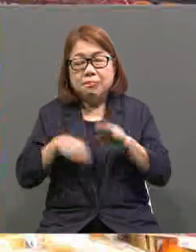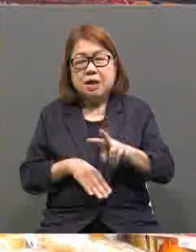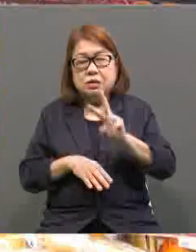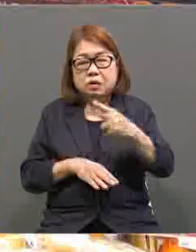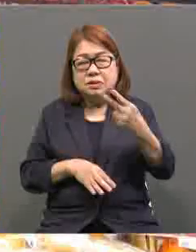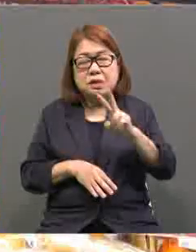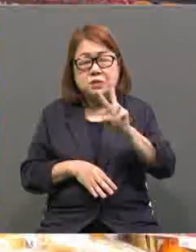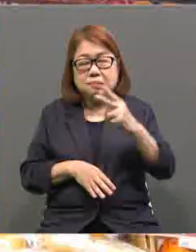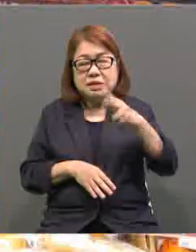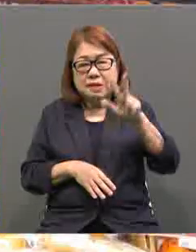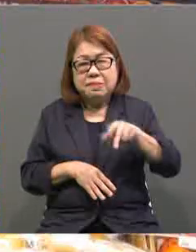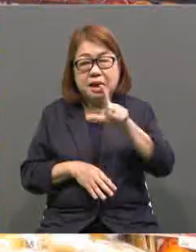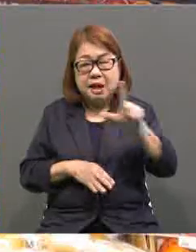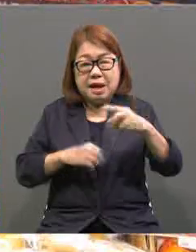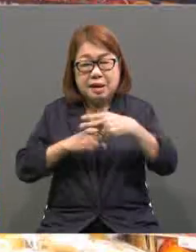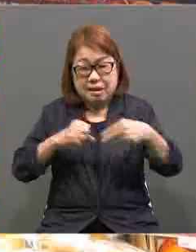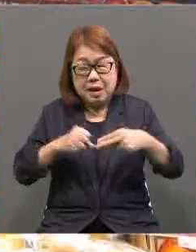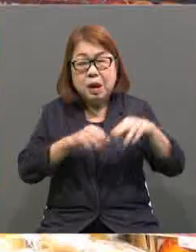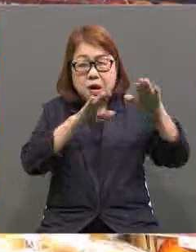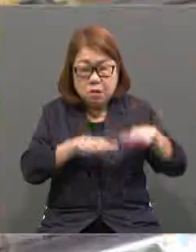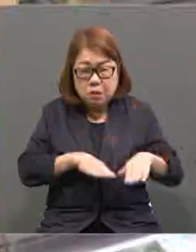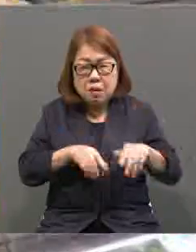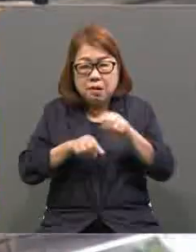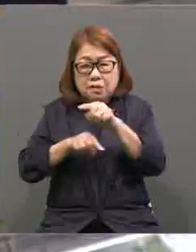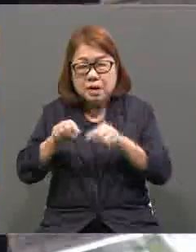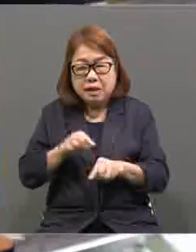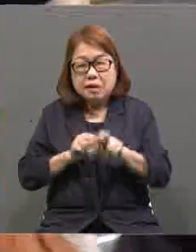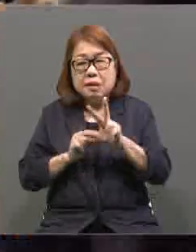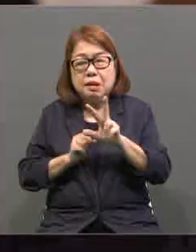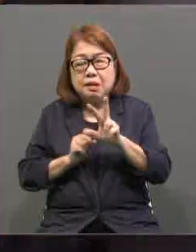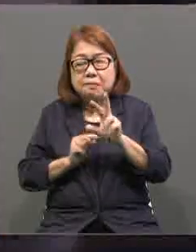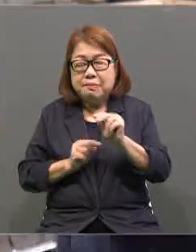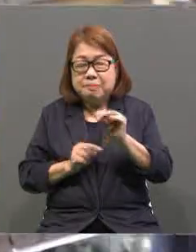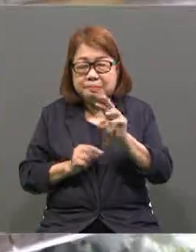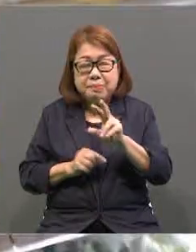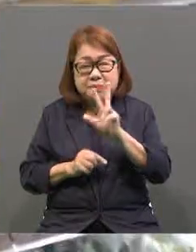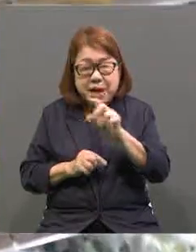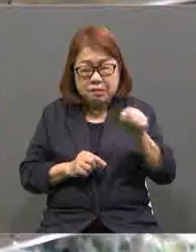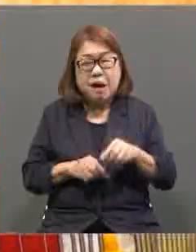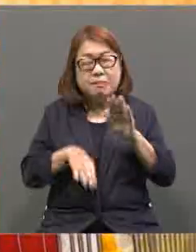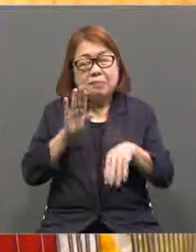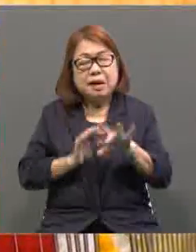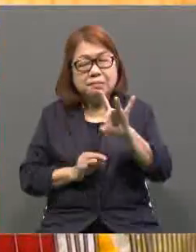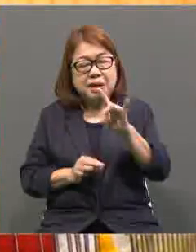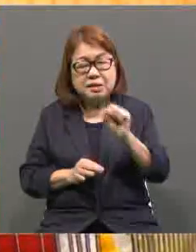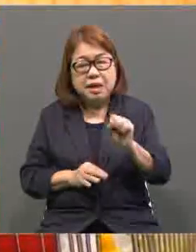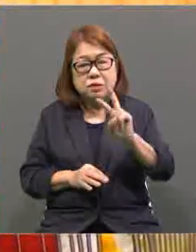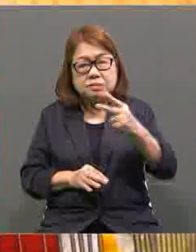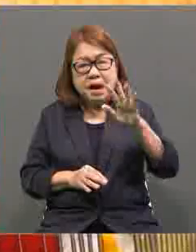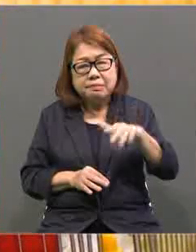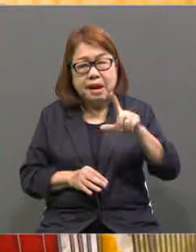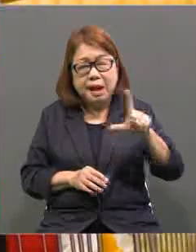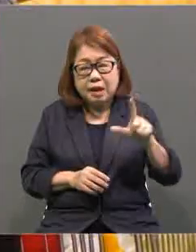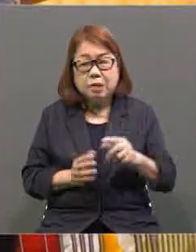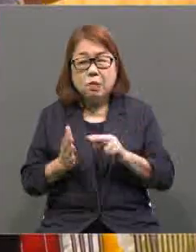888,88883%นะคิดเป็นมูลค่ากว่า 825,000ล้านกว่าบาทเท่ากับ